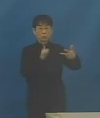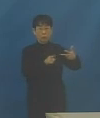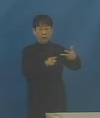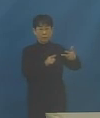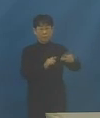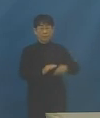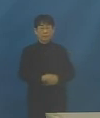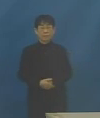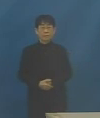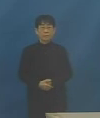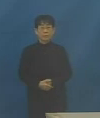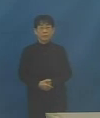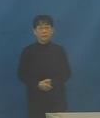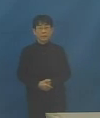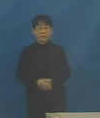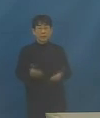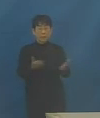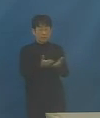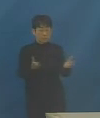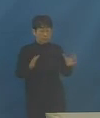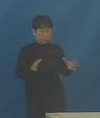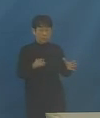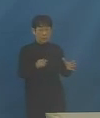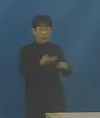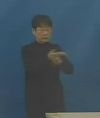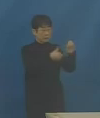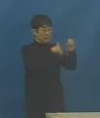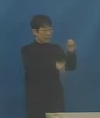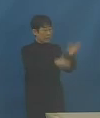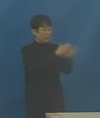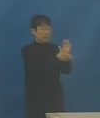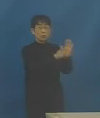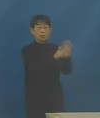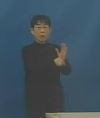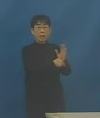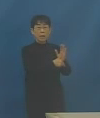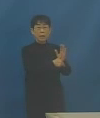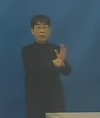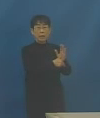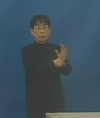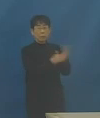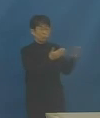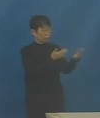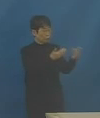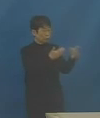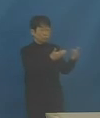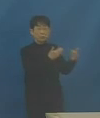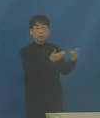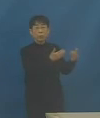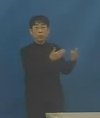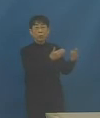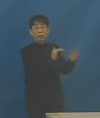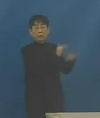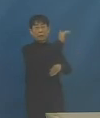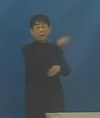まあそういう意味であのキャパシティが島根県側でも需要が急速に高まっているのでへキャパシティが今は